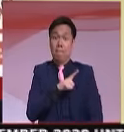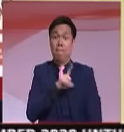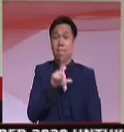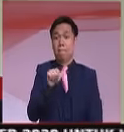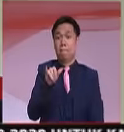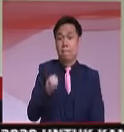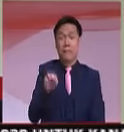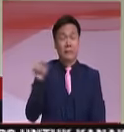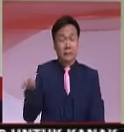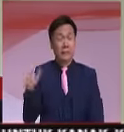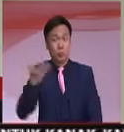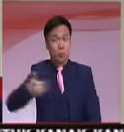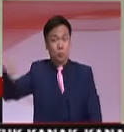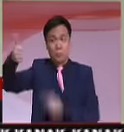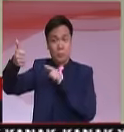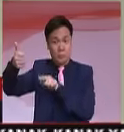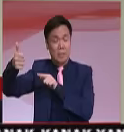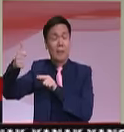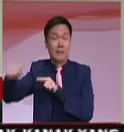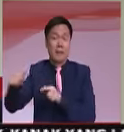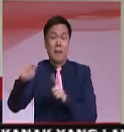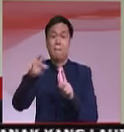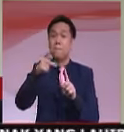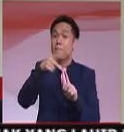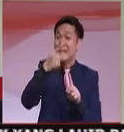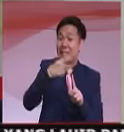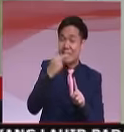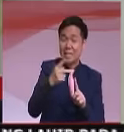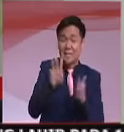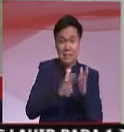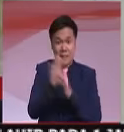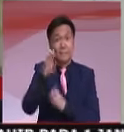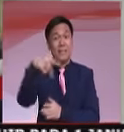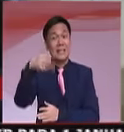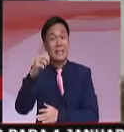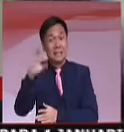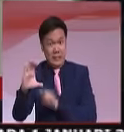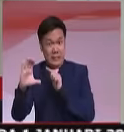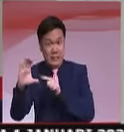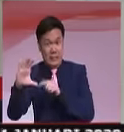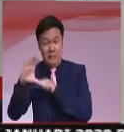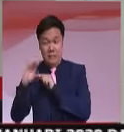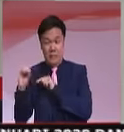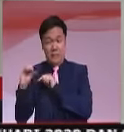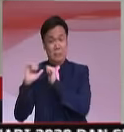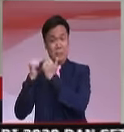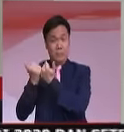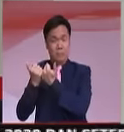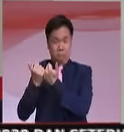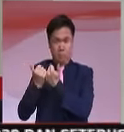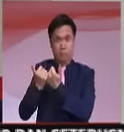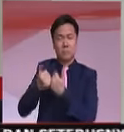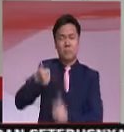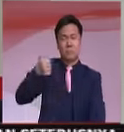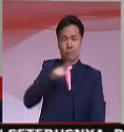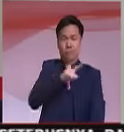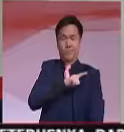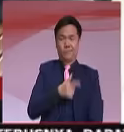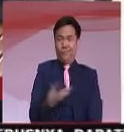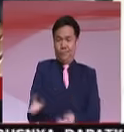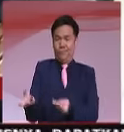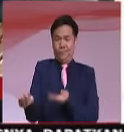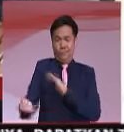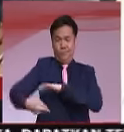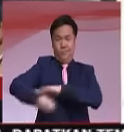ketika itu pengerusi lembaga tawuran Pinang juga elemen Cooperation PDC menggunakan kedok kedudukannya untuk sopan